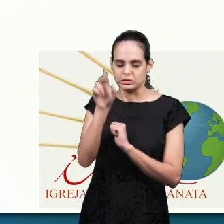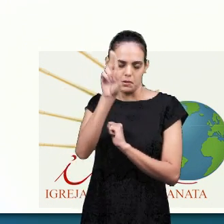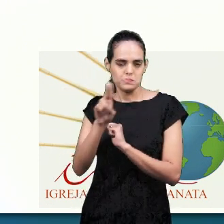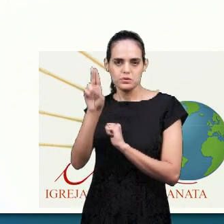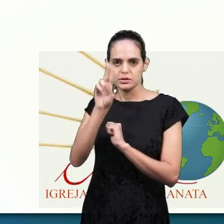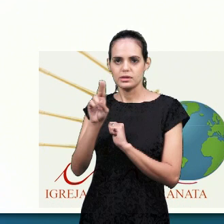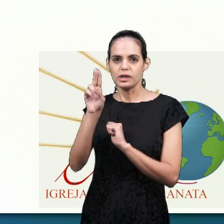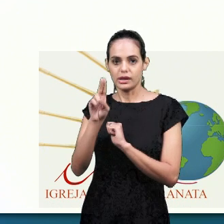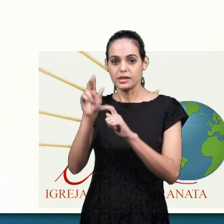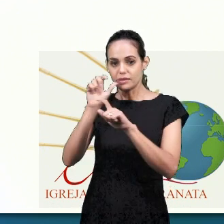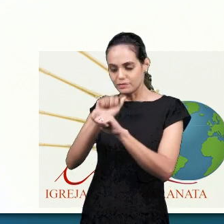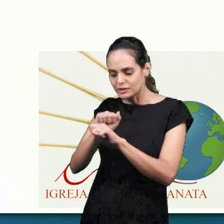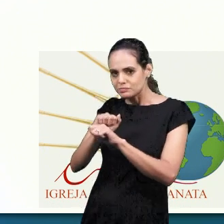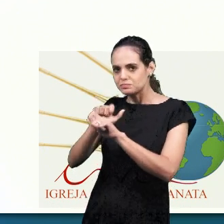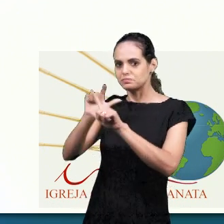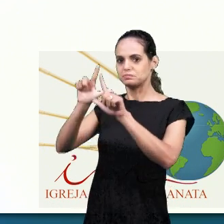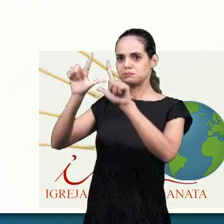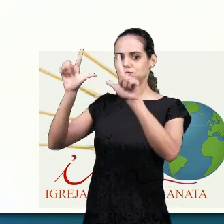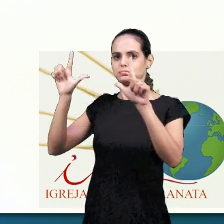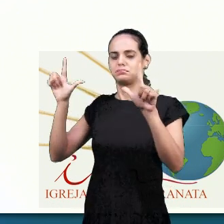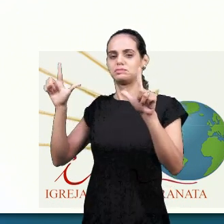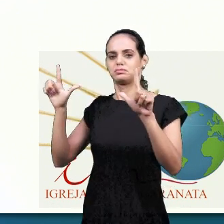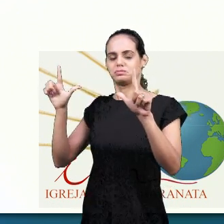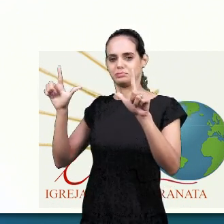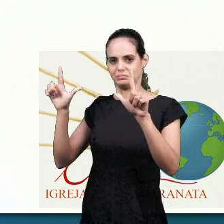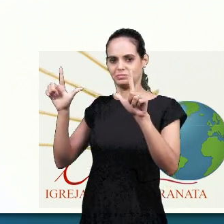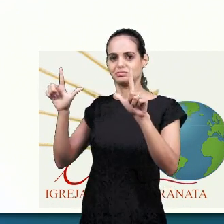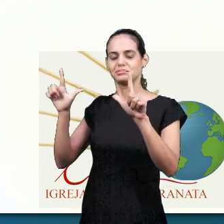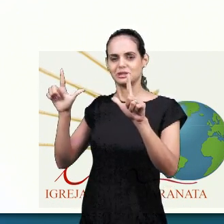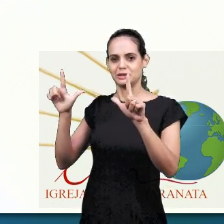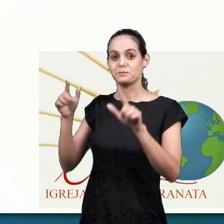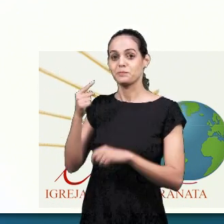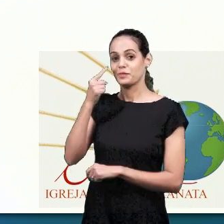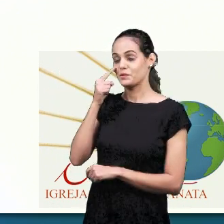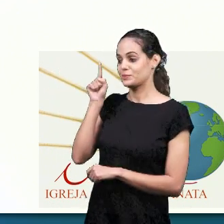entrez votre code. Et là, vous tombez directement